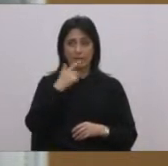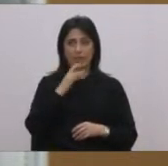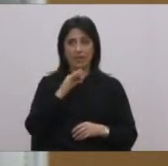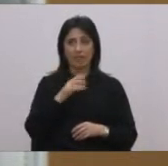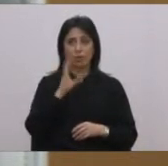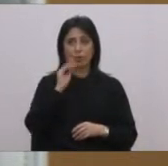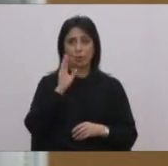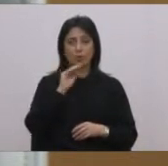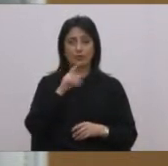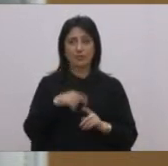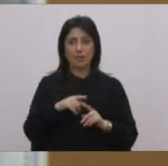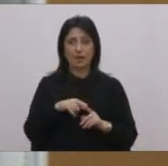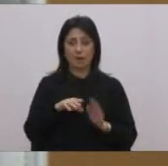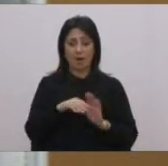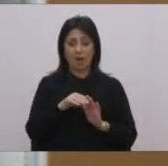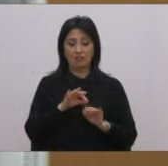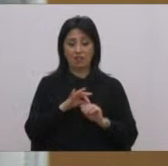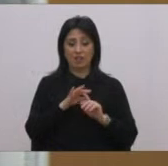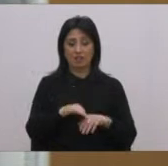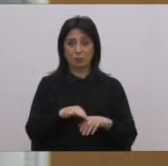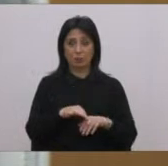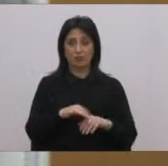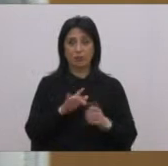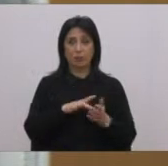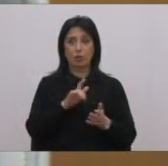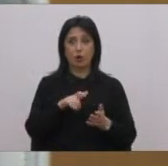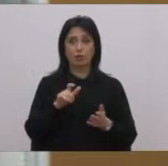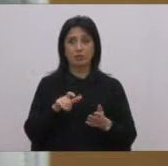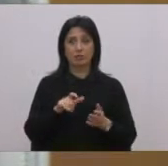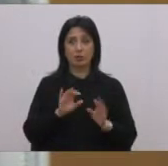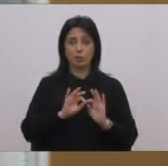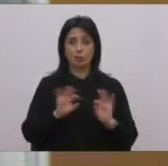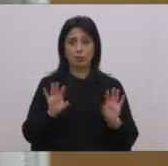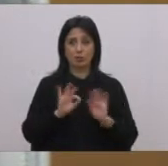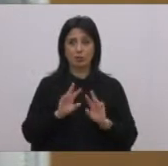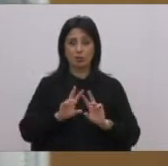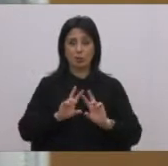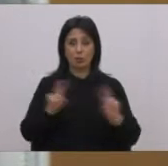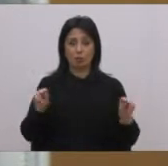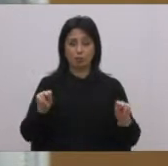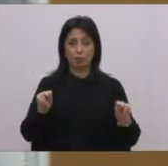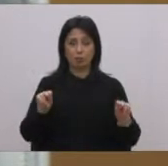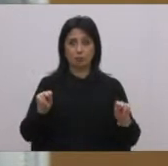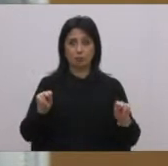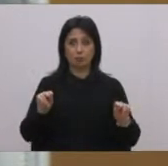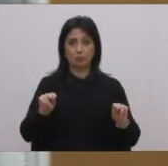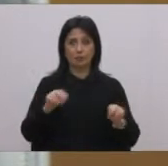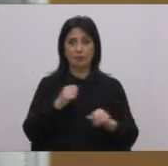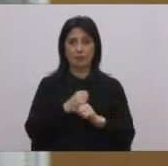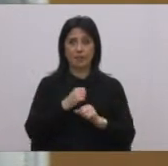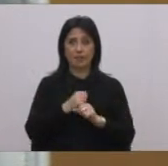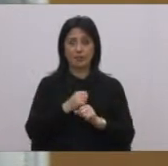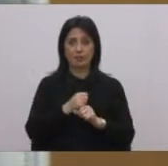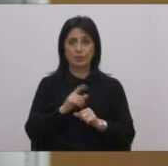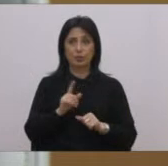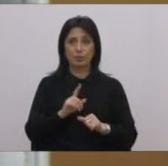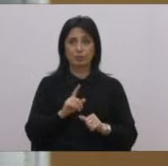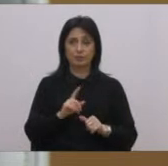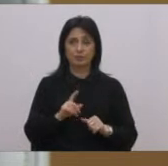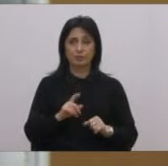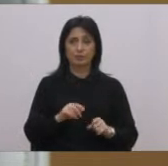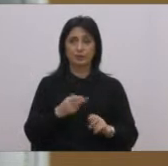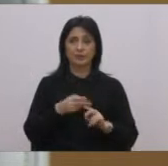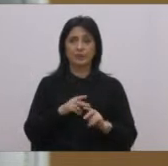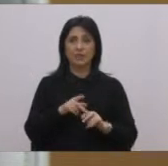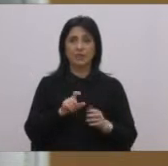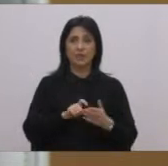ირაკლი, როდესაც არჩევნები ტარდებოდა, მოსახლეობას უხსნიდით და პირდებოდით და ვაკეთებდით, რომ